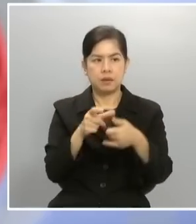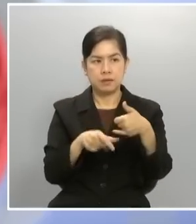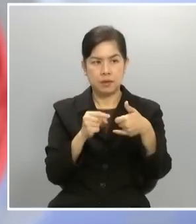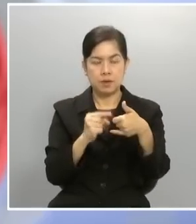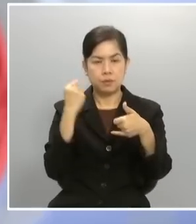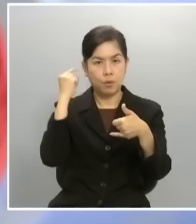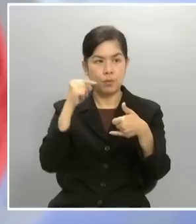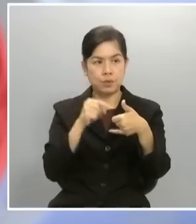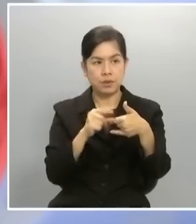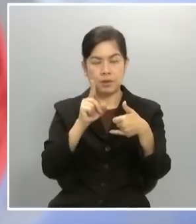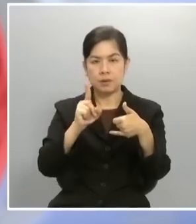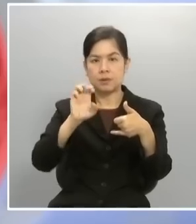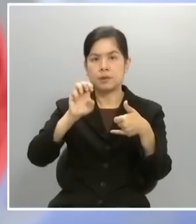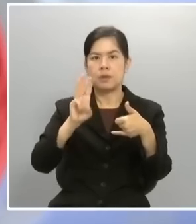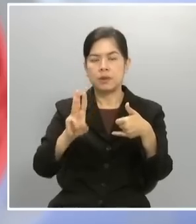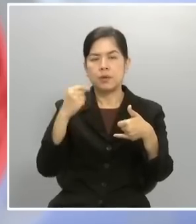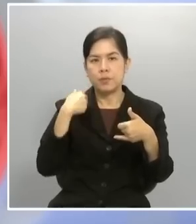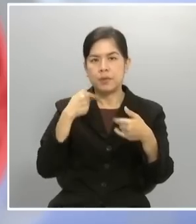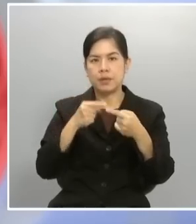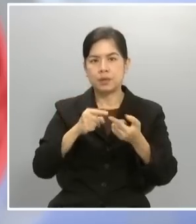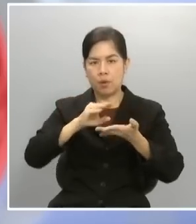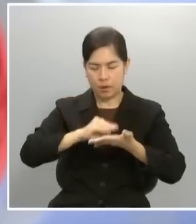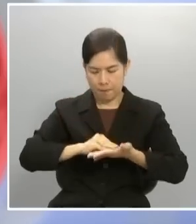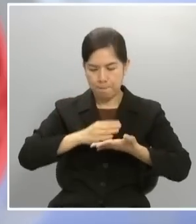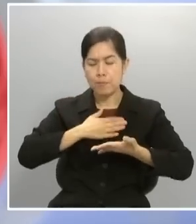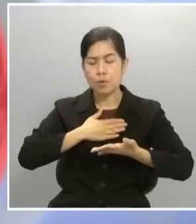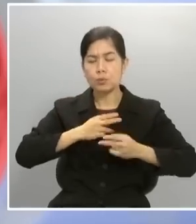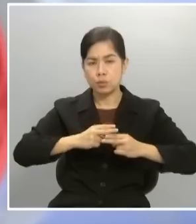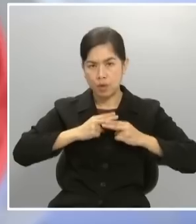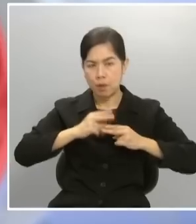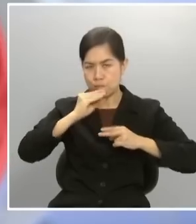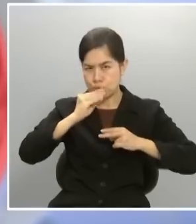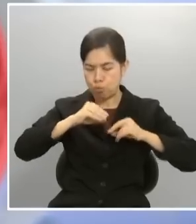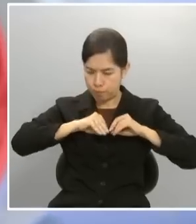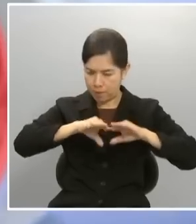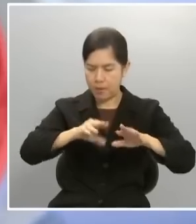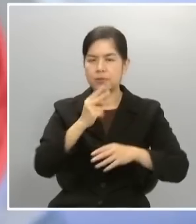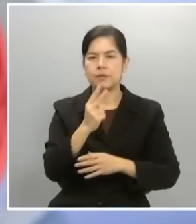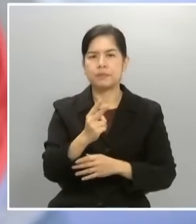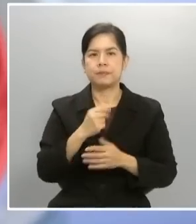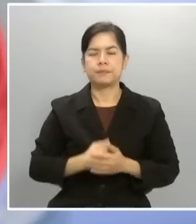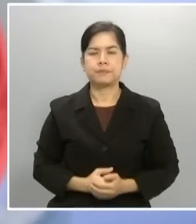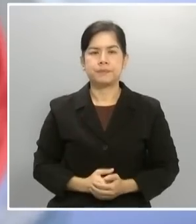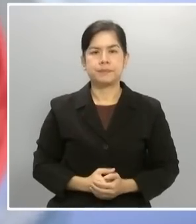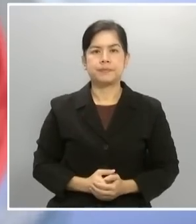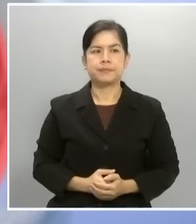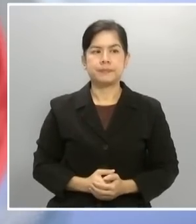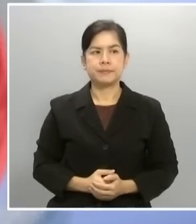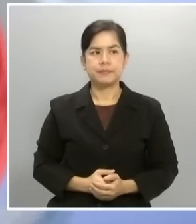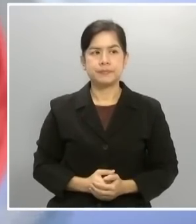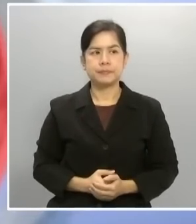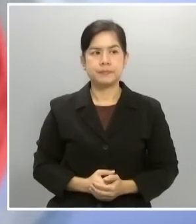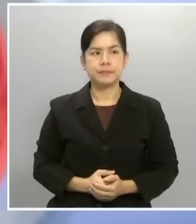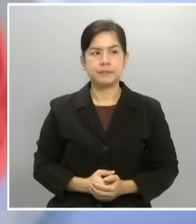ดิวอัดคลิปแล้วแถลงการด้วยตัวเองนะฮะลองฟังคลิปของคุณดิวดูที่แถลงการณ์เมื่อวานนี้นะ